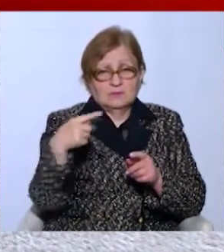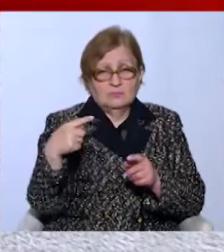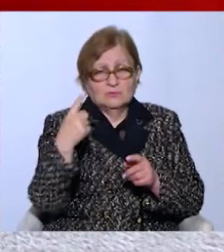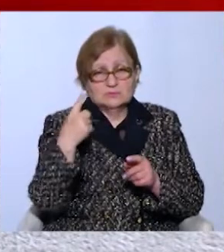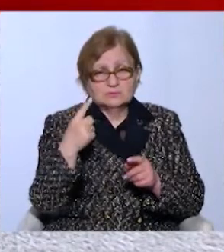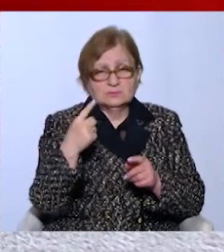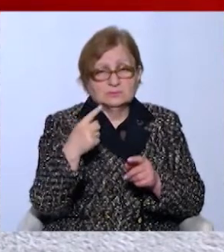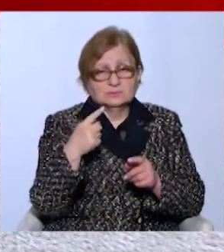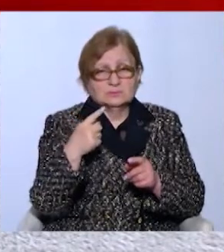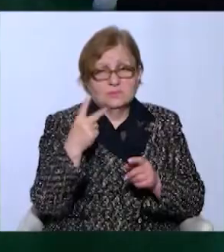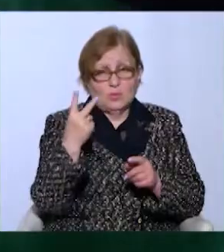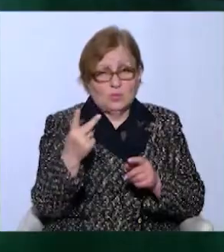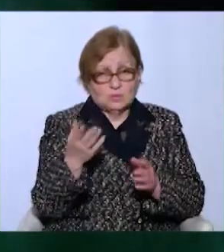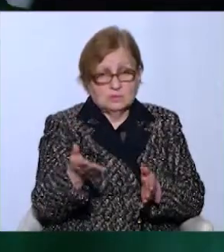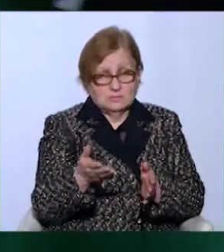ბატონო